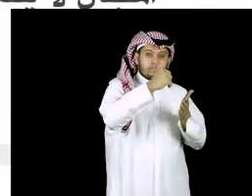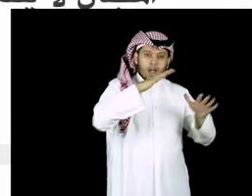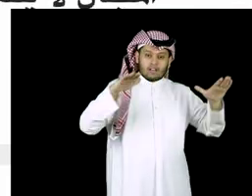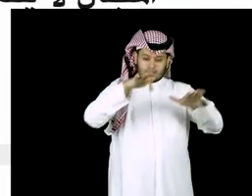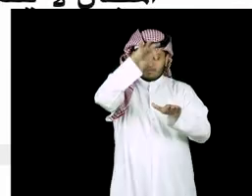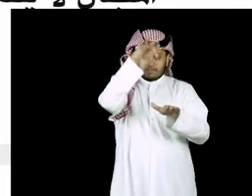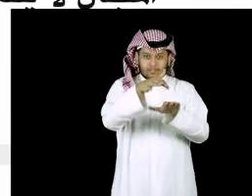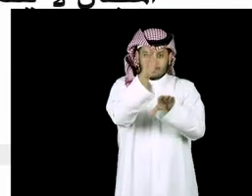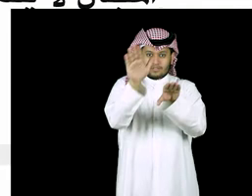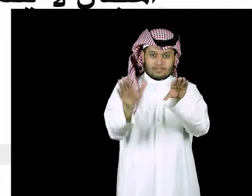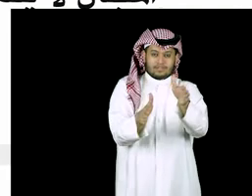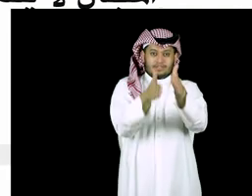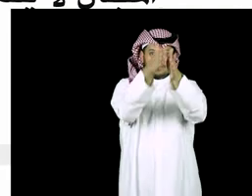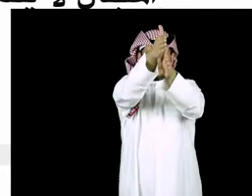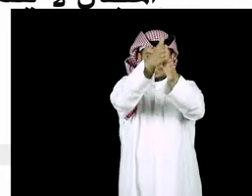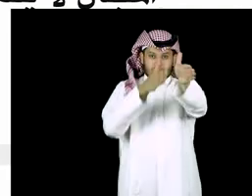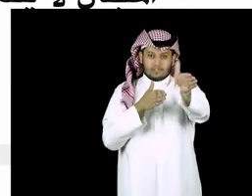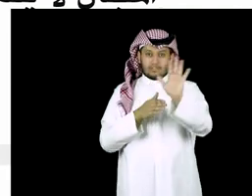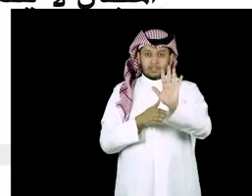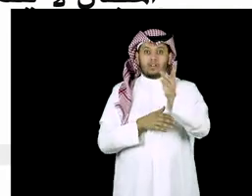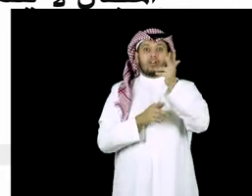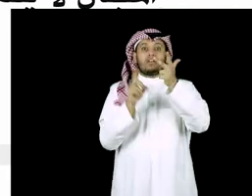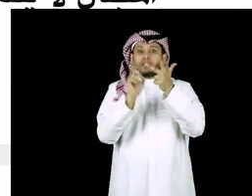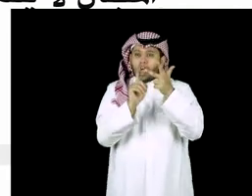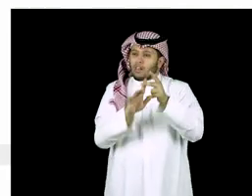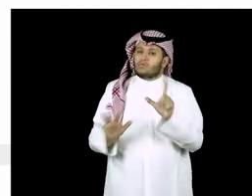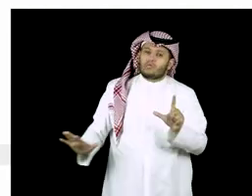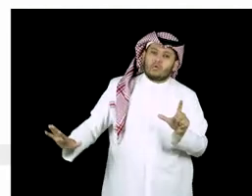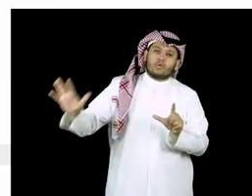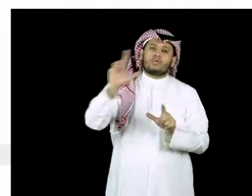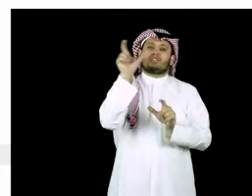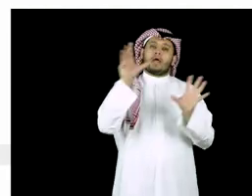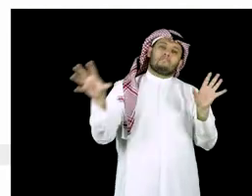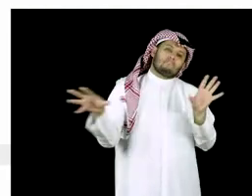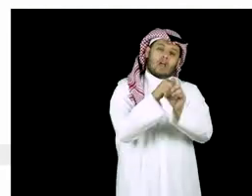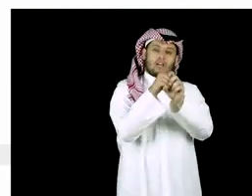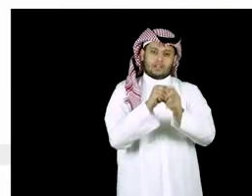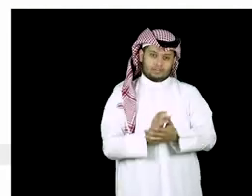والقسم الثالث ما عداها من بلاد المسلمين.